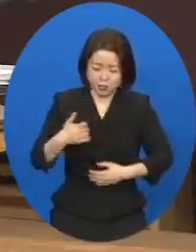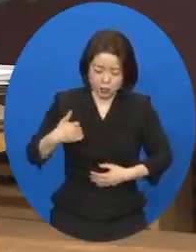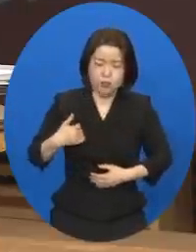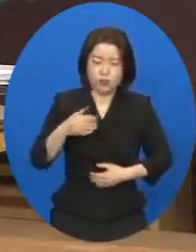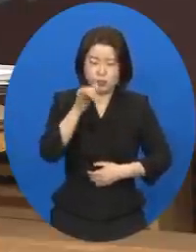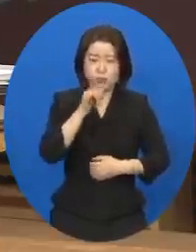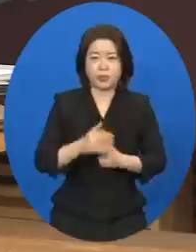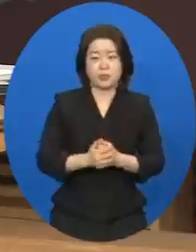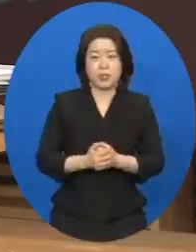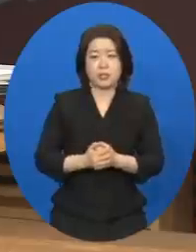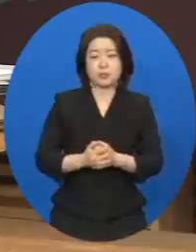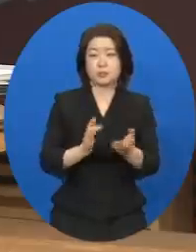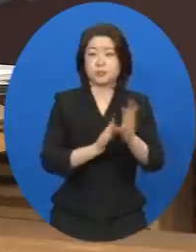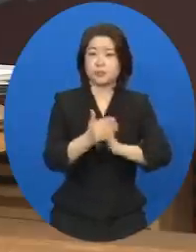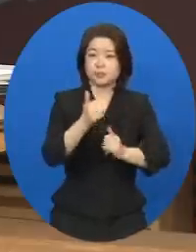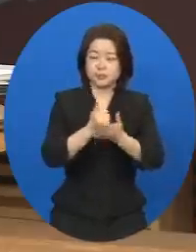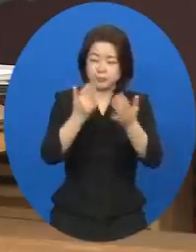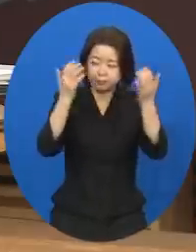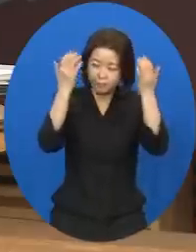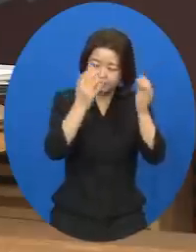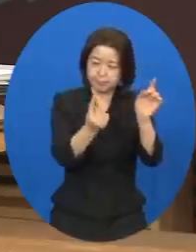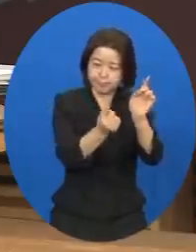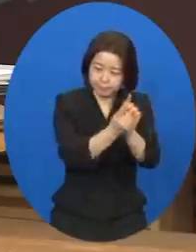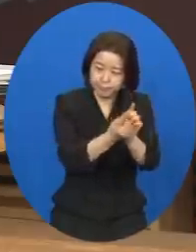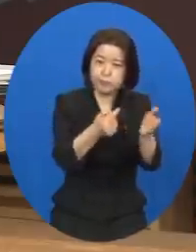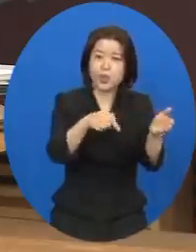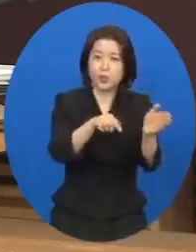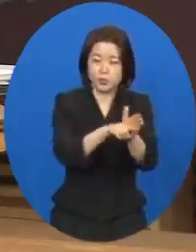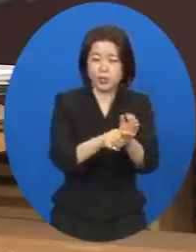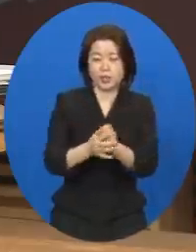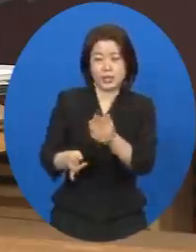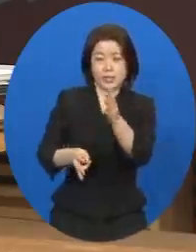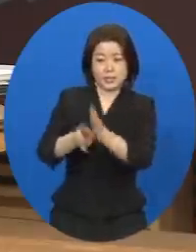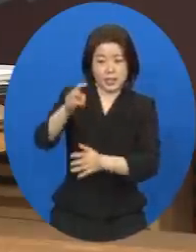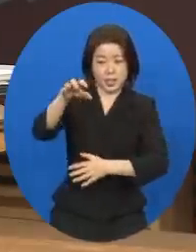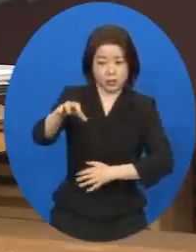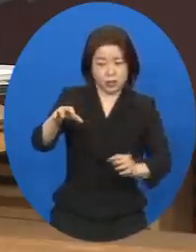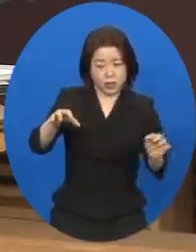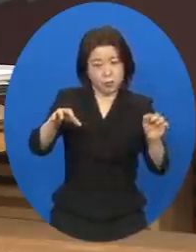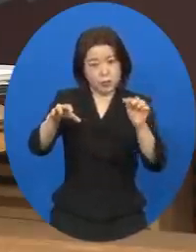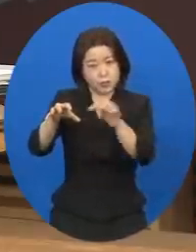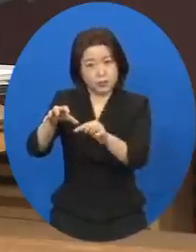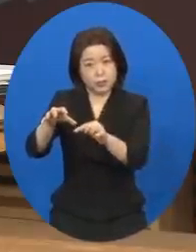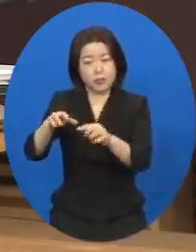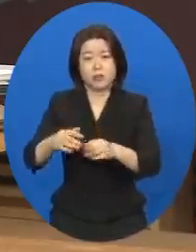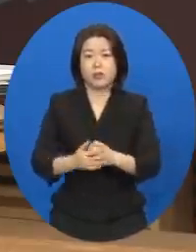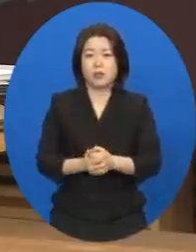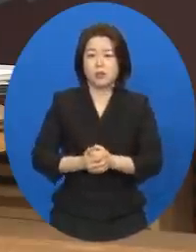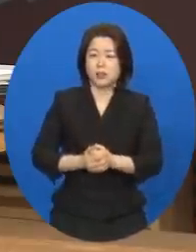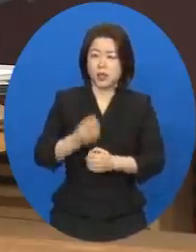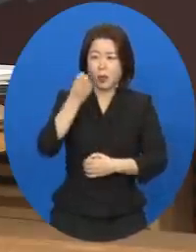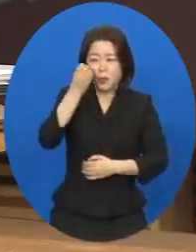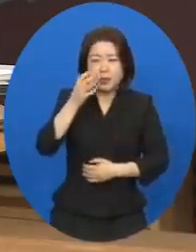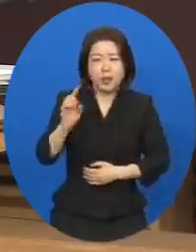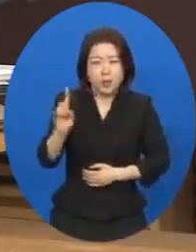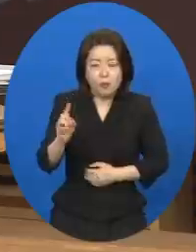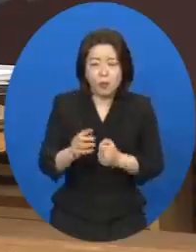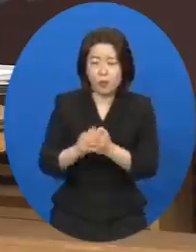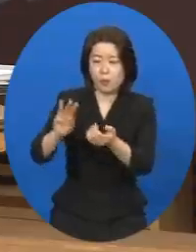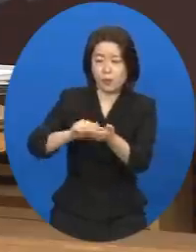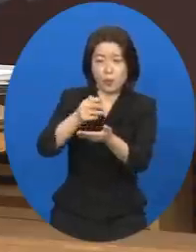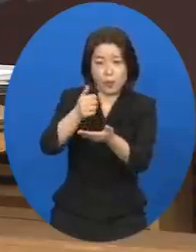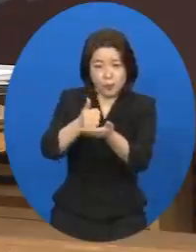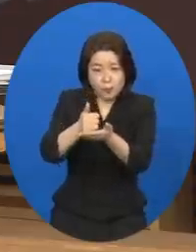당하시기 위하여 이제 예루살렘으로 들어가시는데 참 아이러니하게도 메시아를 향한